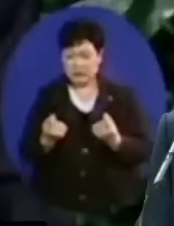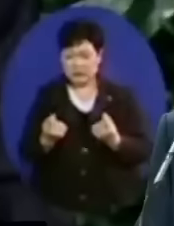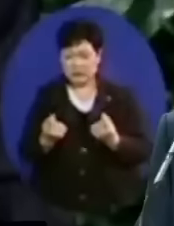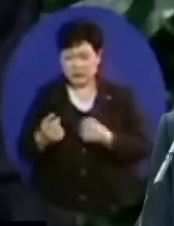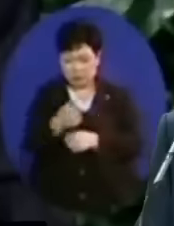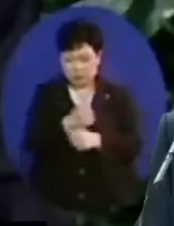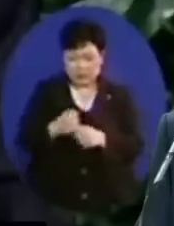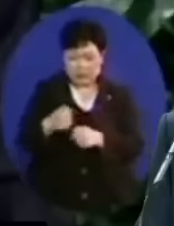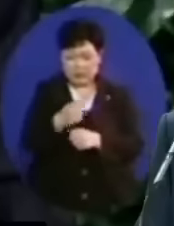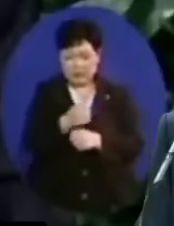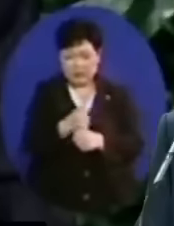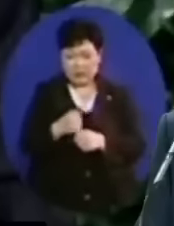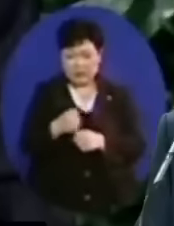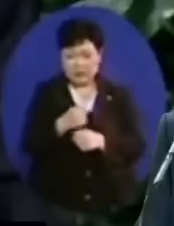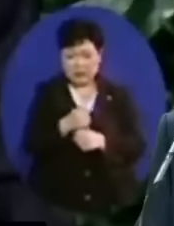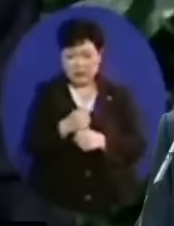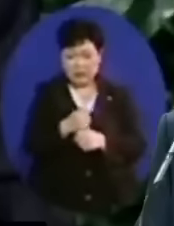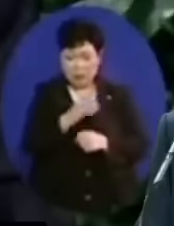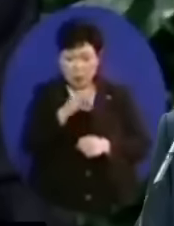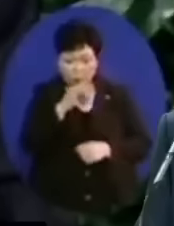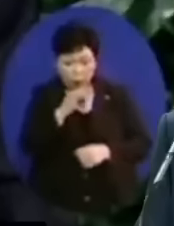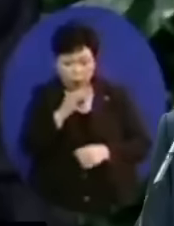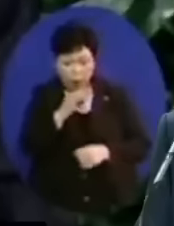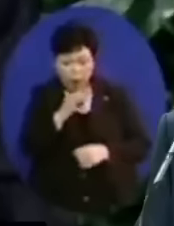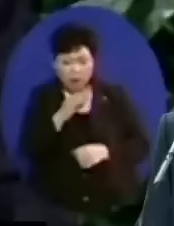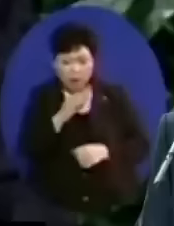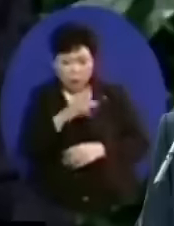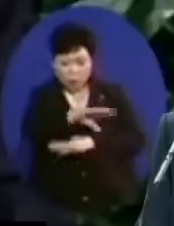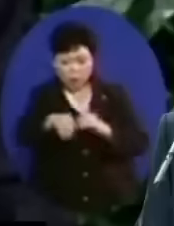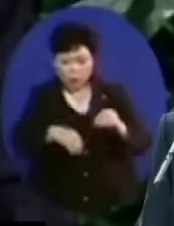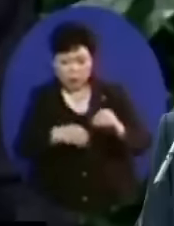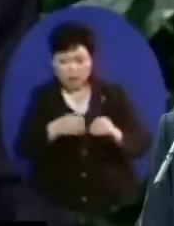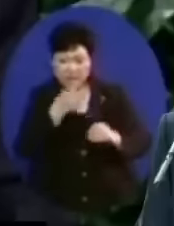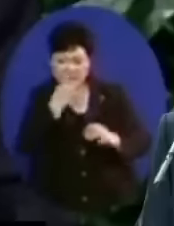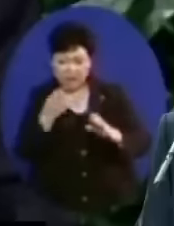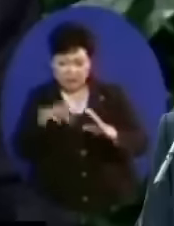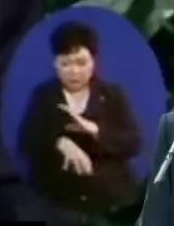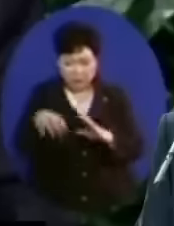보따리 봉투 가져와서 성미쌀 담아가지고 가는 거예요.